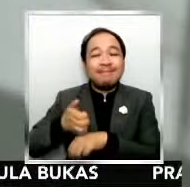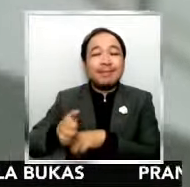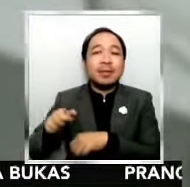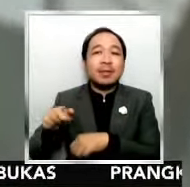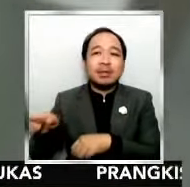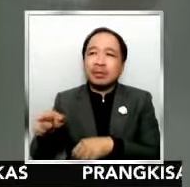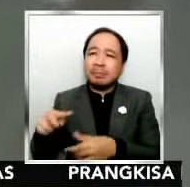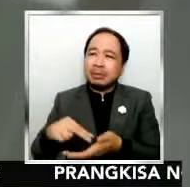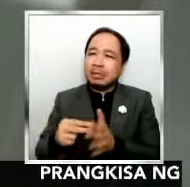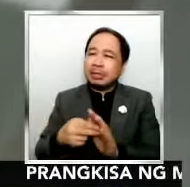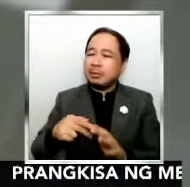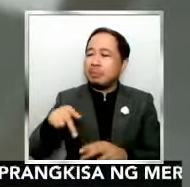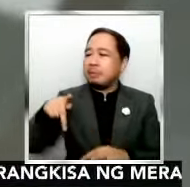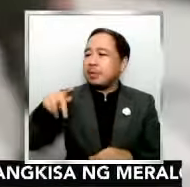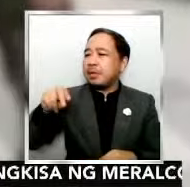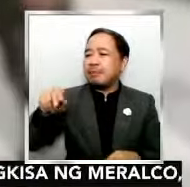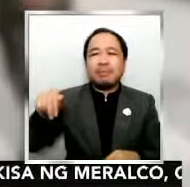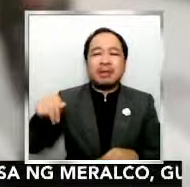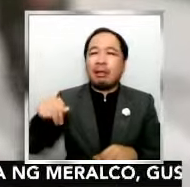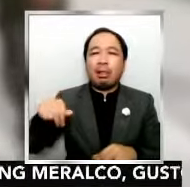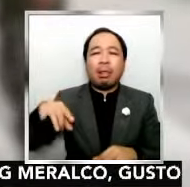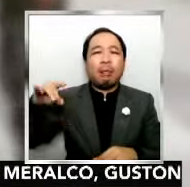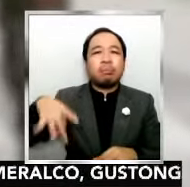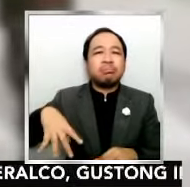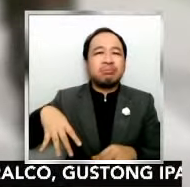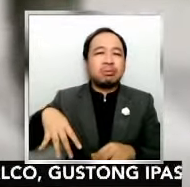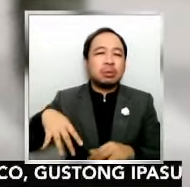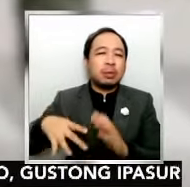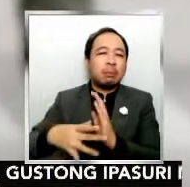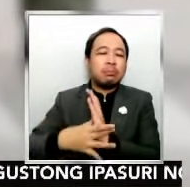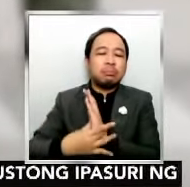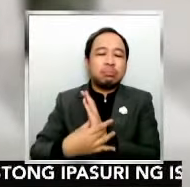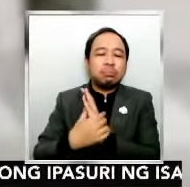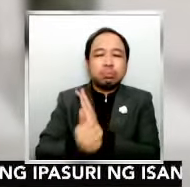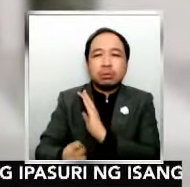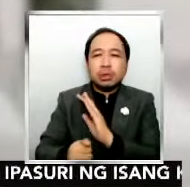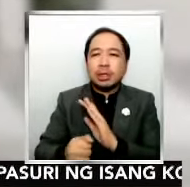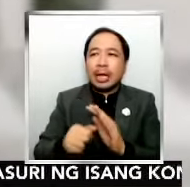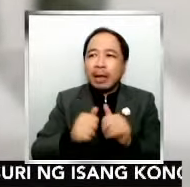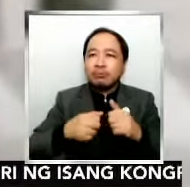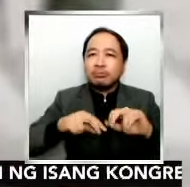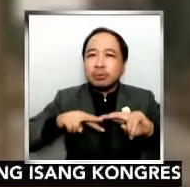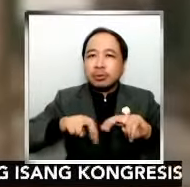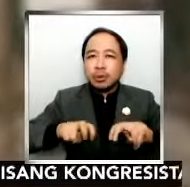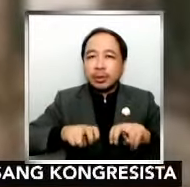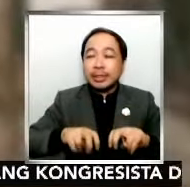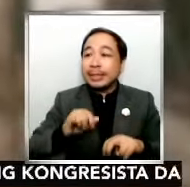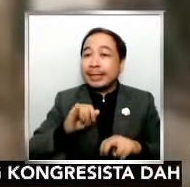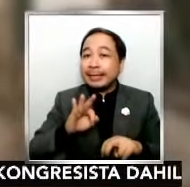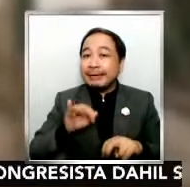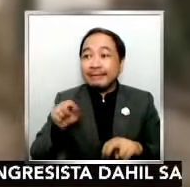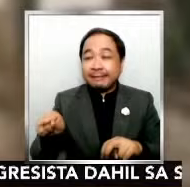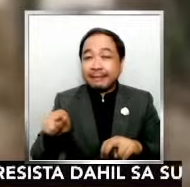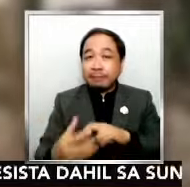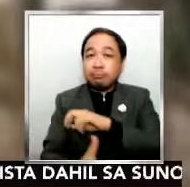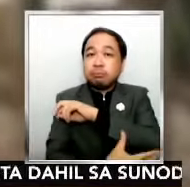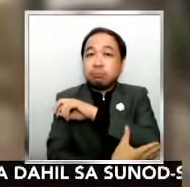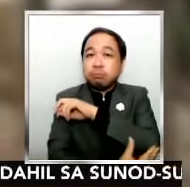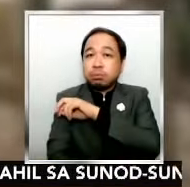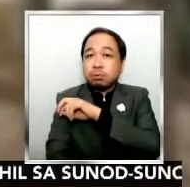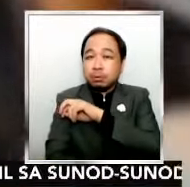ng PNP kaya ito nangyari. Dagdag pa niya, kung mahirap ang naaresto dyan, kulong na agad. Katawa-tawa at hindi